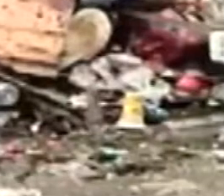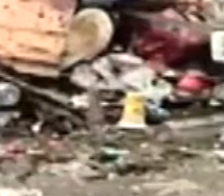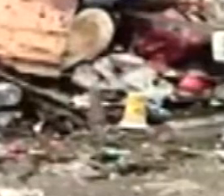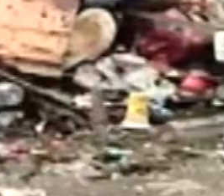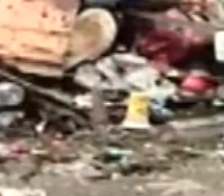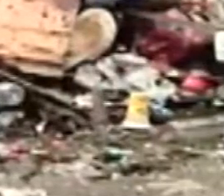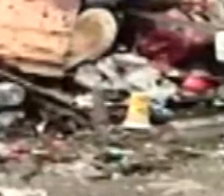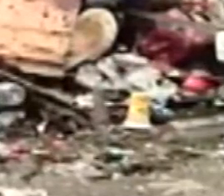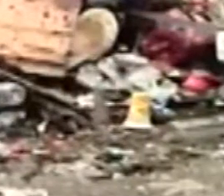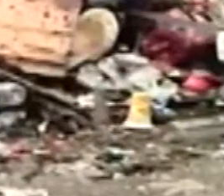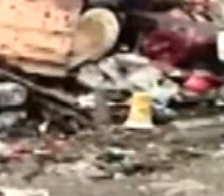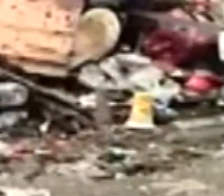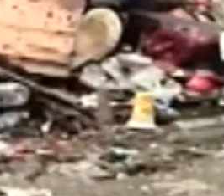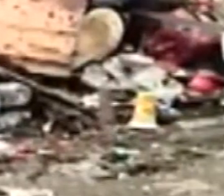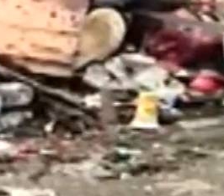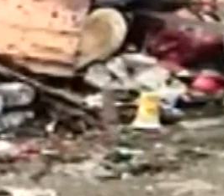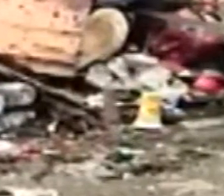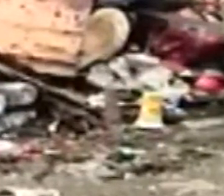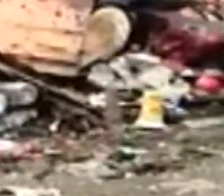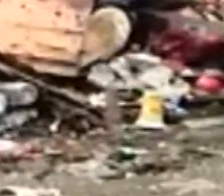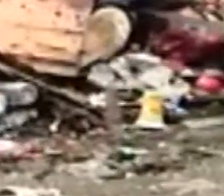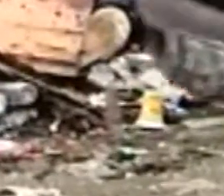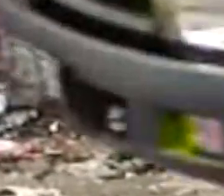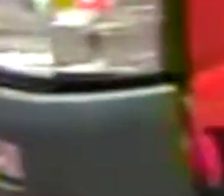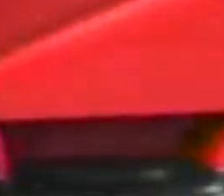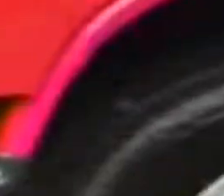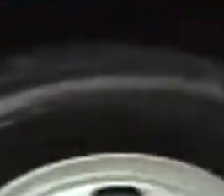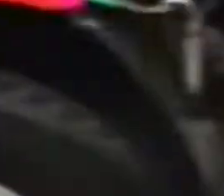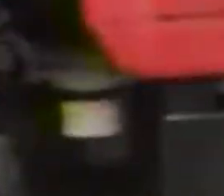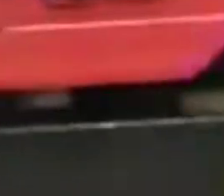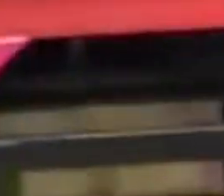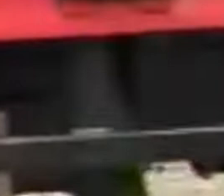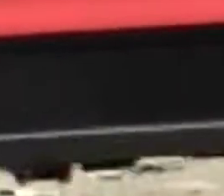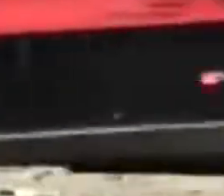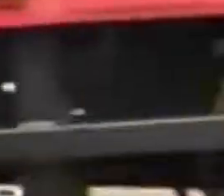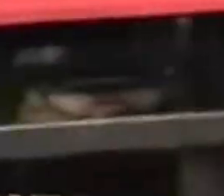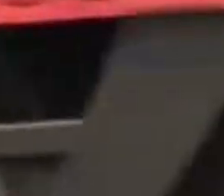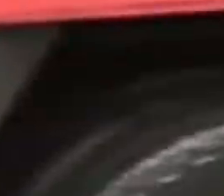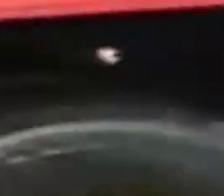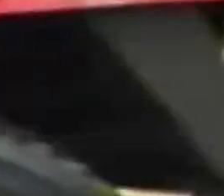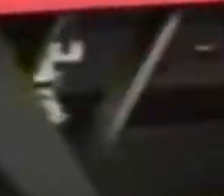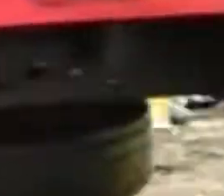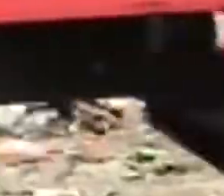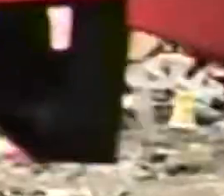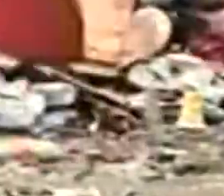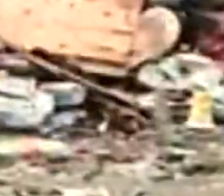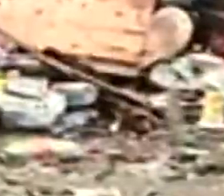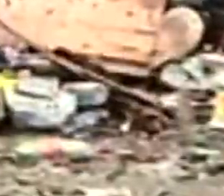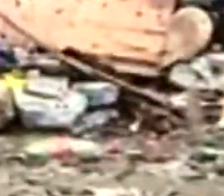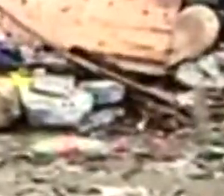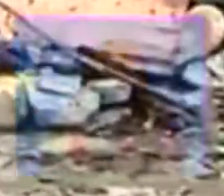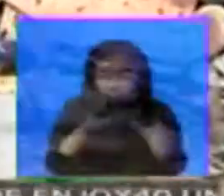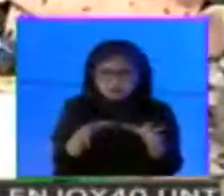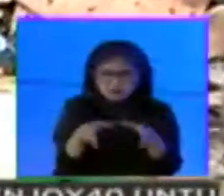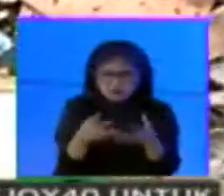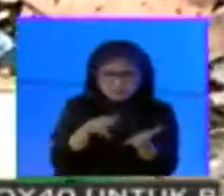aliran sungai yang ada di dalam dari Jalan Agung Karya 6 Sunter, Jakarta Utara ini, karena memang saya dan tim hanya bisa berdiri